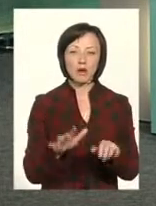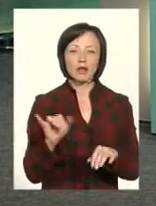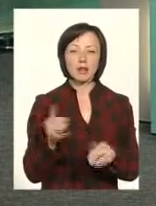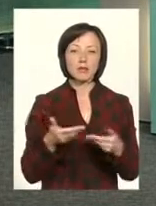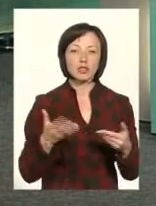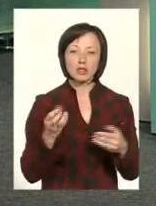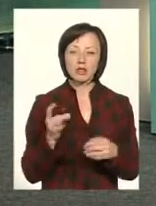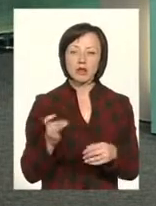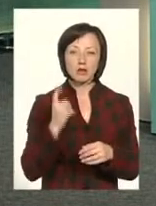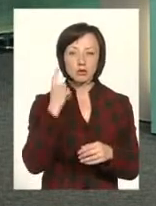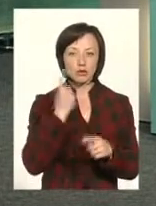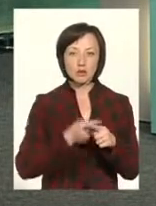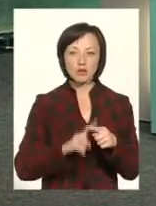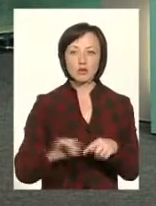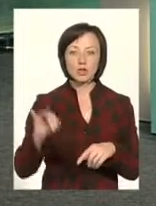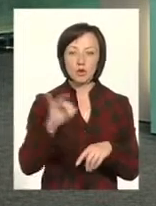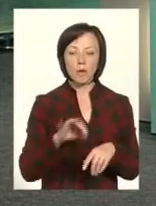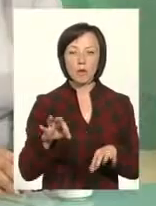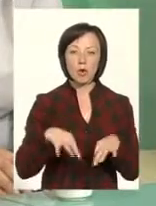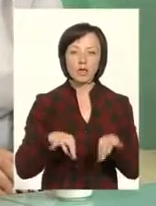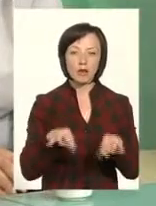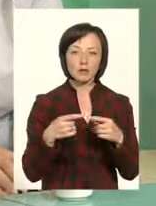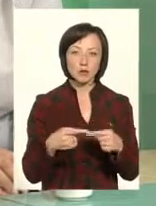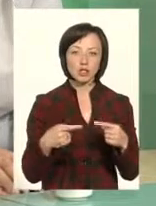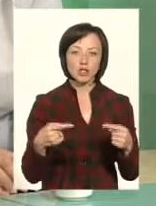і ми ще не раз почуємо цю історію про транспорт, про це